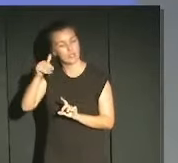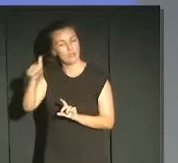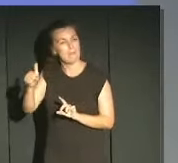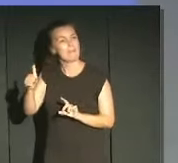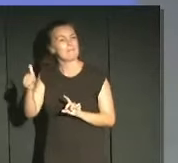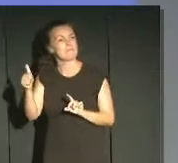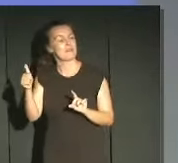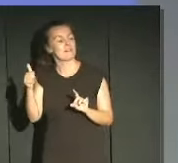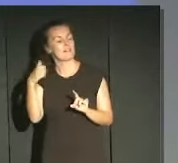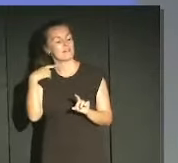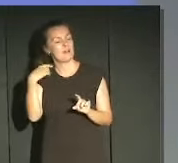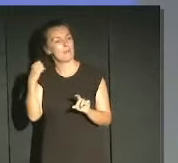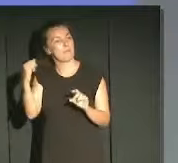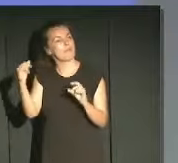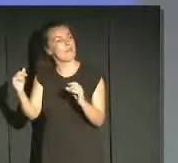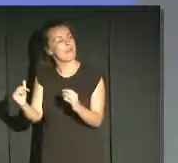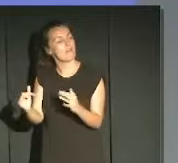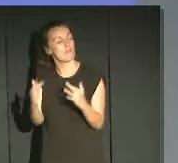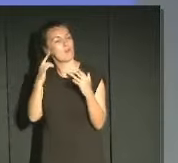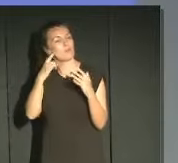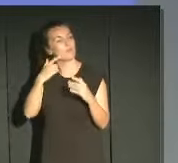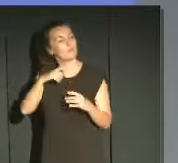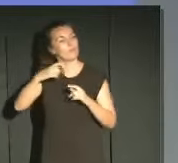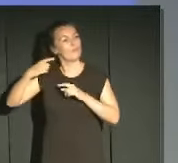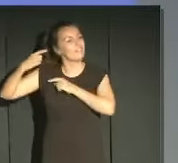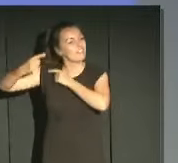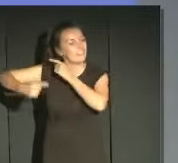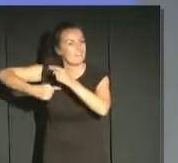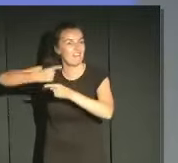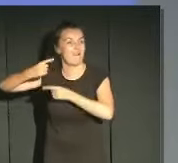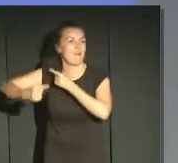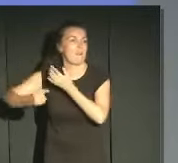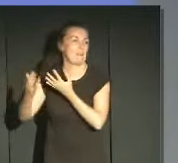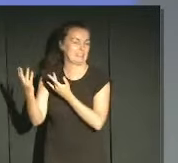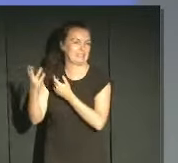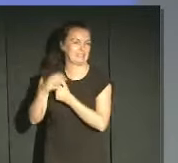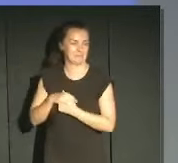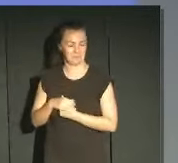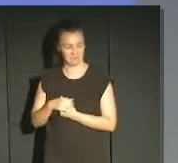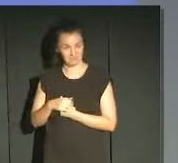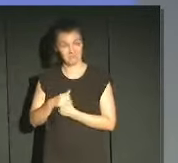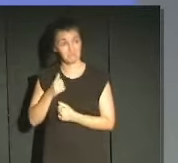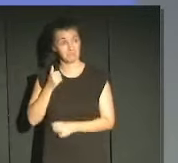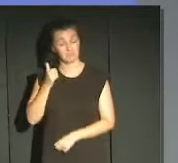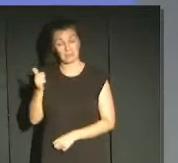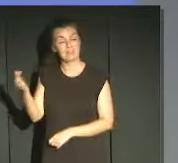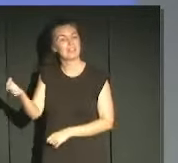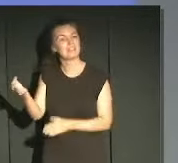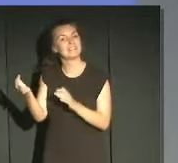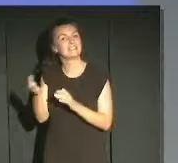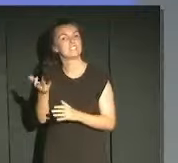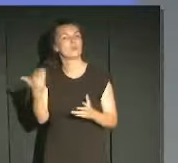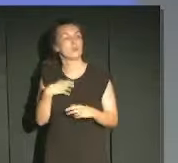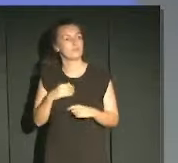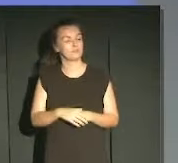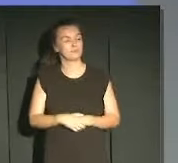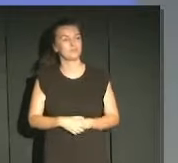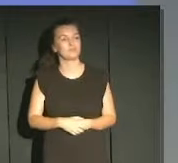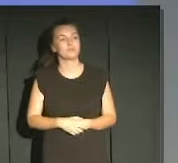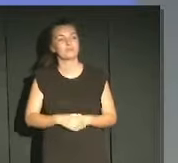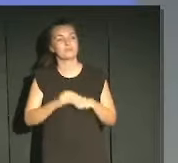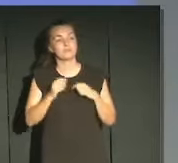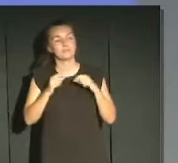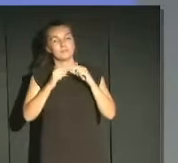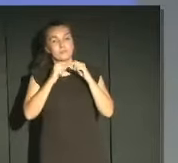forte pour des générations entière de martiniquis et de Martinique il a écrit ma bouche sera la bouche des